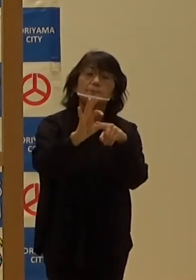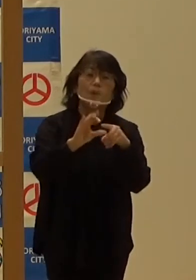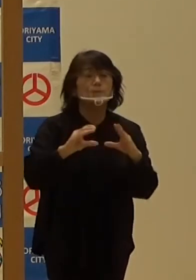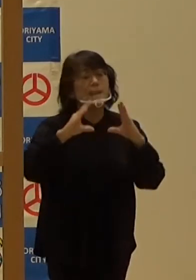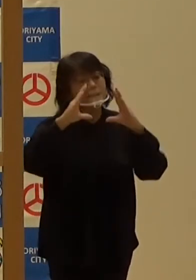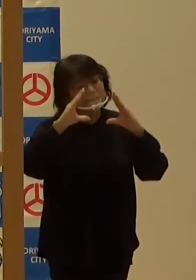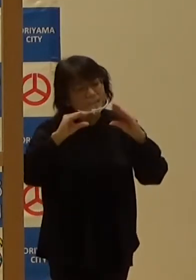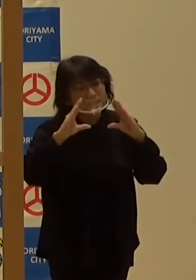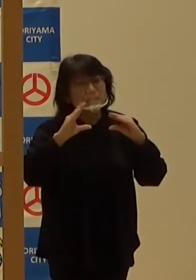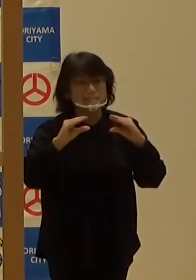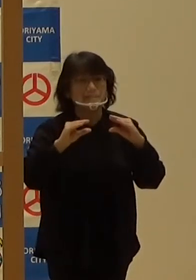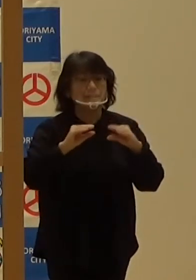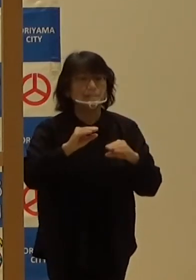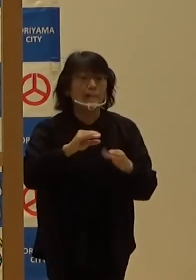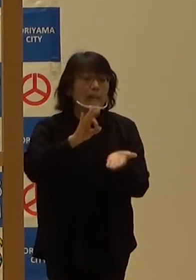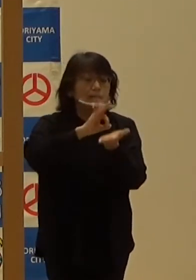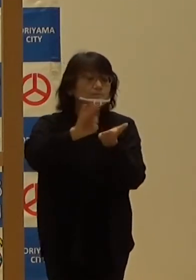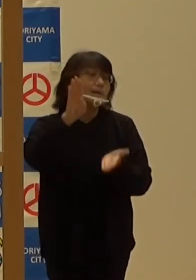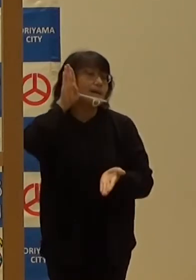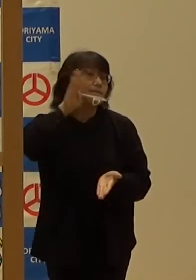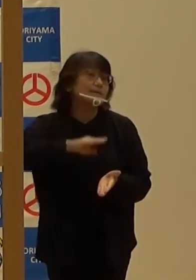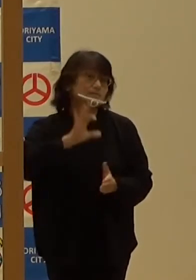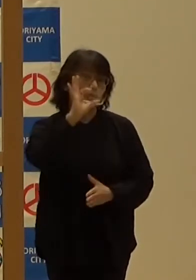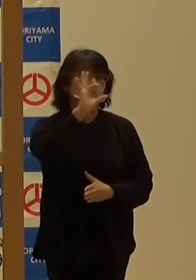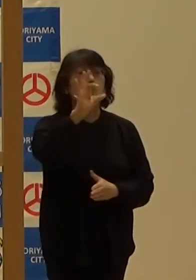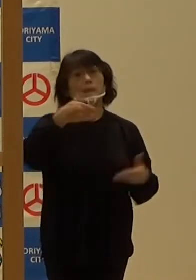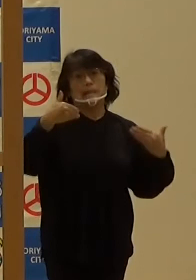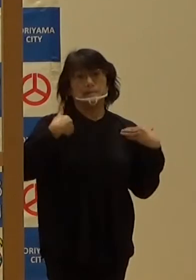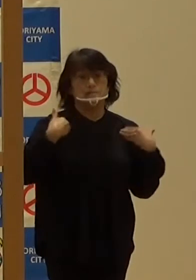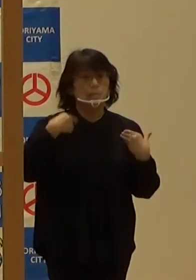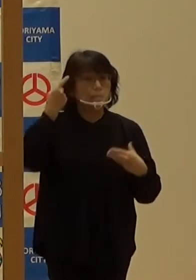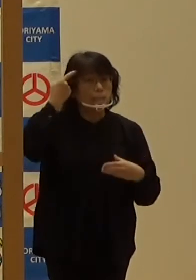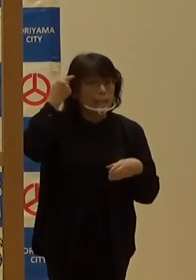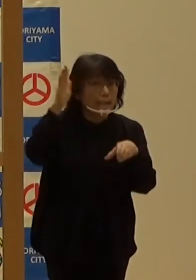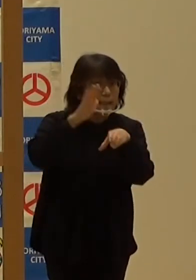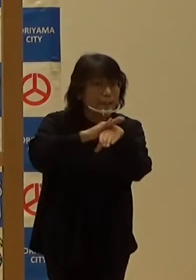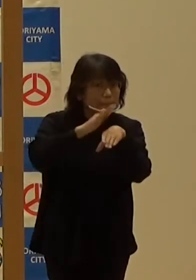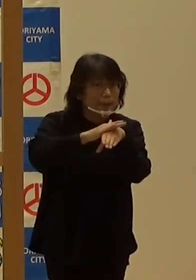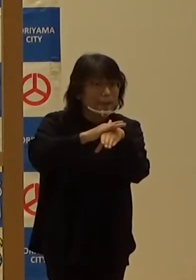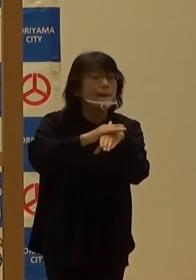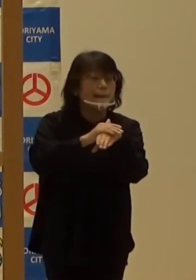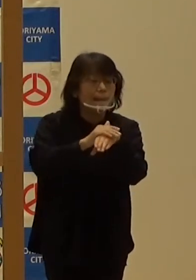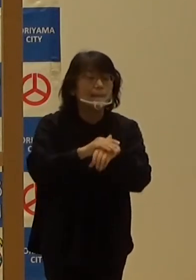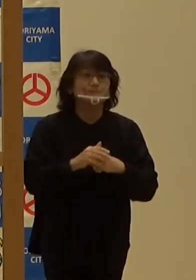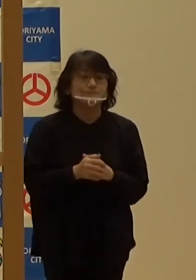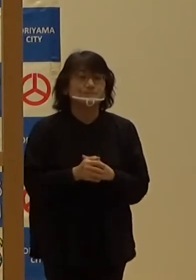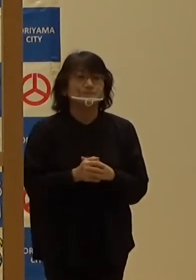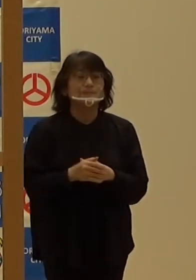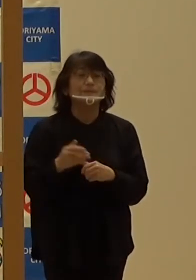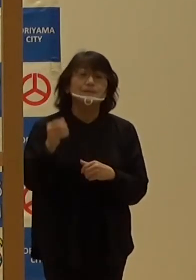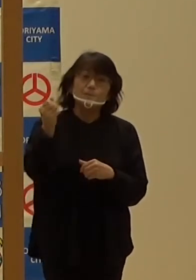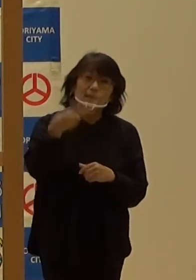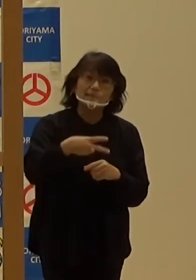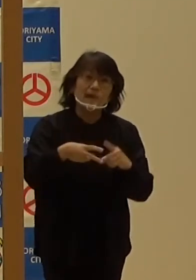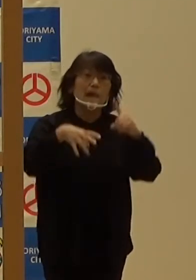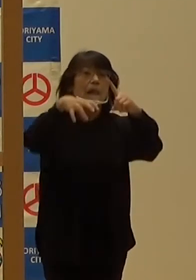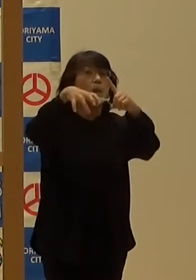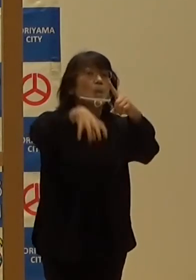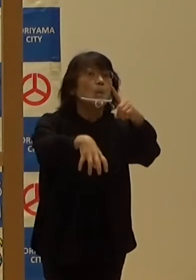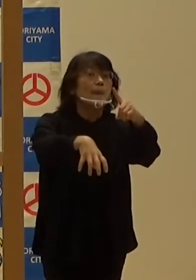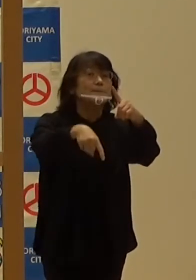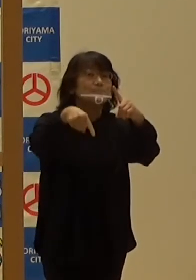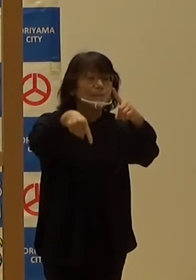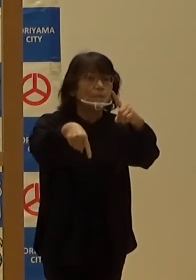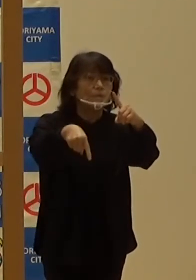レとかですね、そういうふうな意味でそちらを踏まえまして、あと先ほどご説明しました通り公園等です